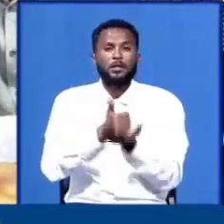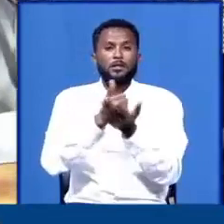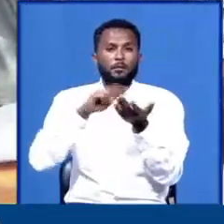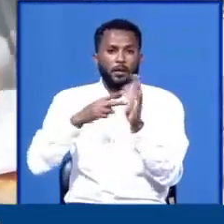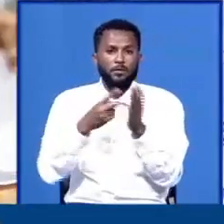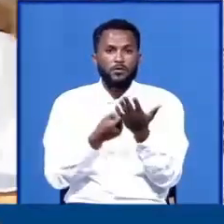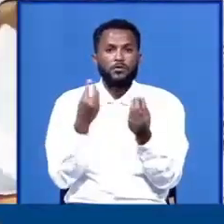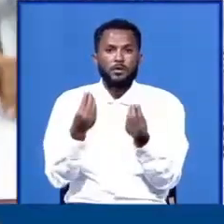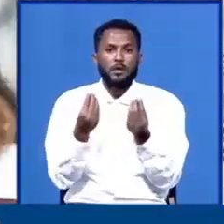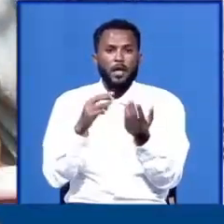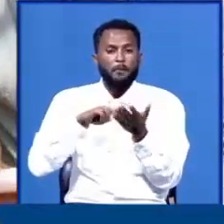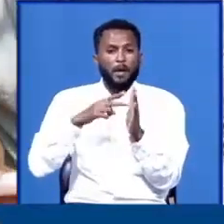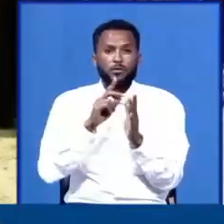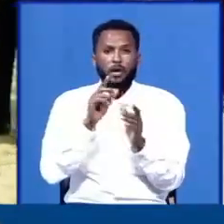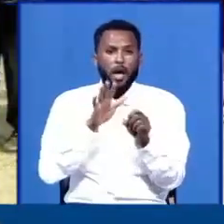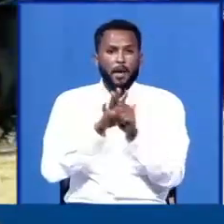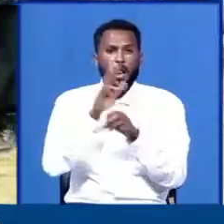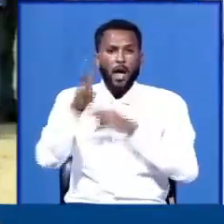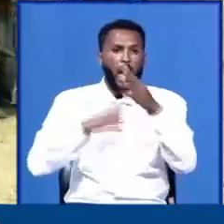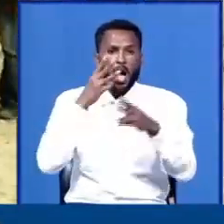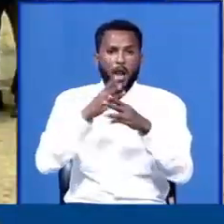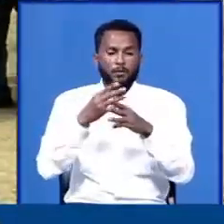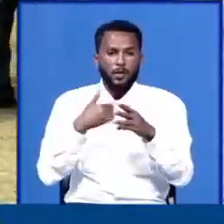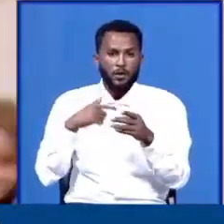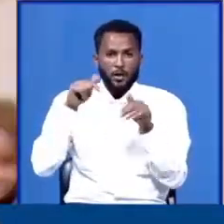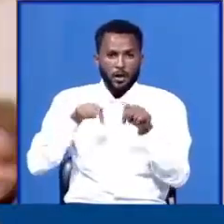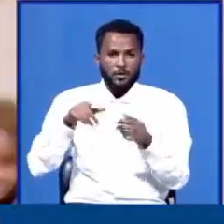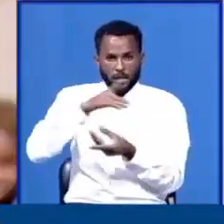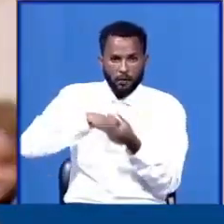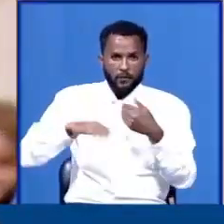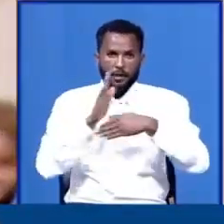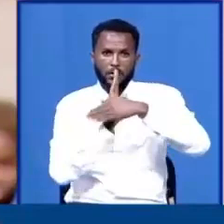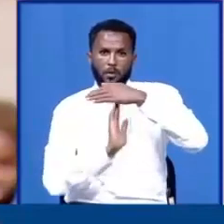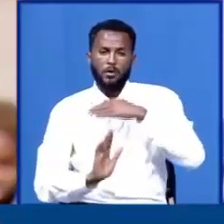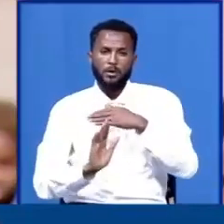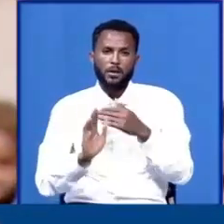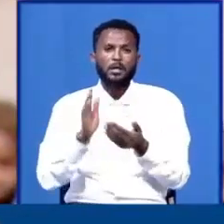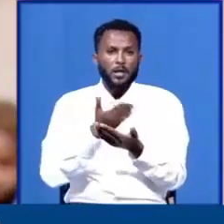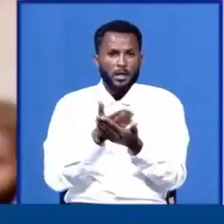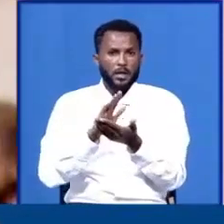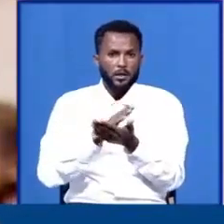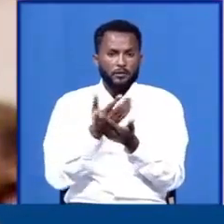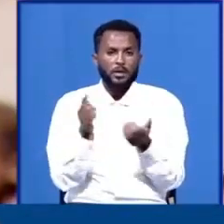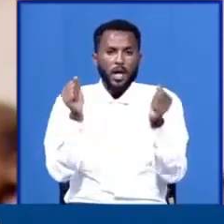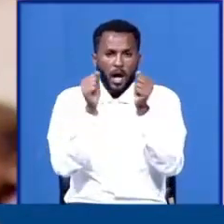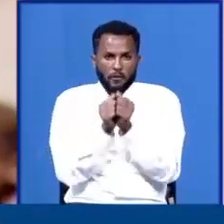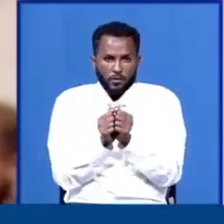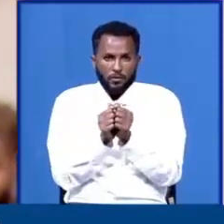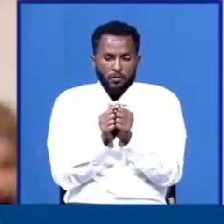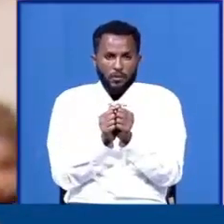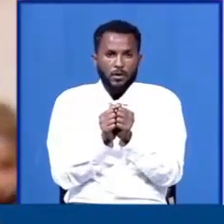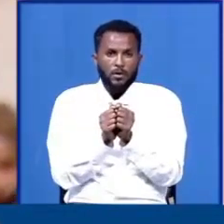እዚ ማለት እንታይ ክብለካ ድሌ ኣብ መላእ ዓለም ዘለው ናይዚ ከባቢ ተወለድቲ ኢንቮልቭ ኮይኖም ወይ ድሞ ብሓደ ኮይኖም እዮም ተሓውሮም